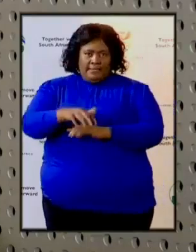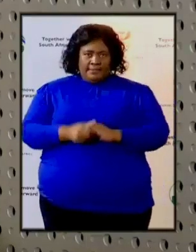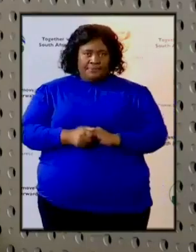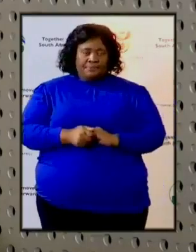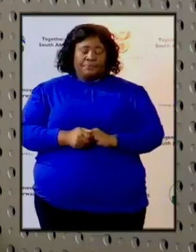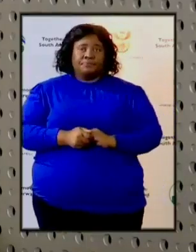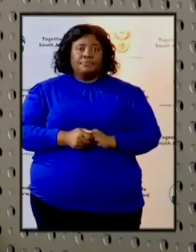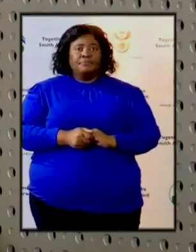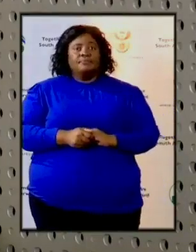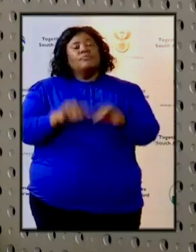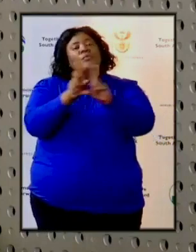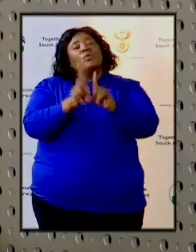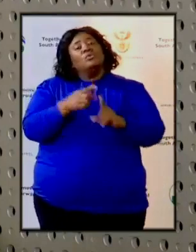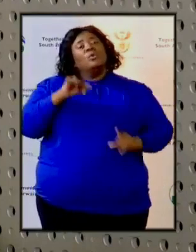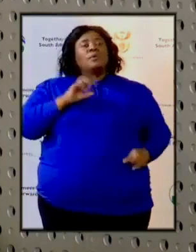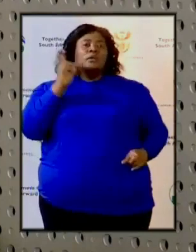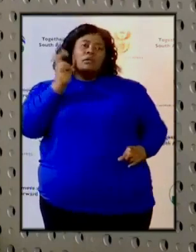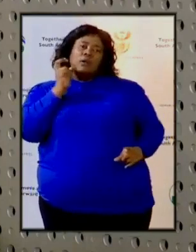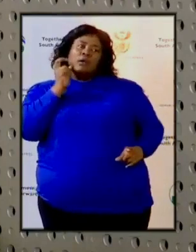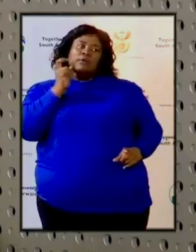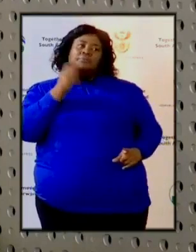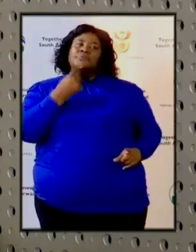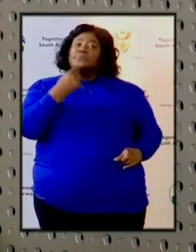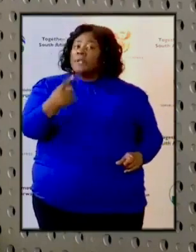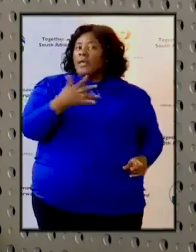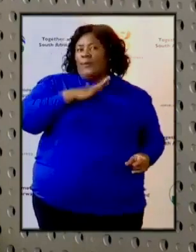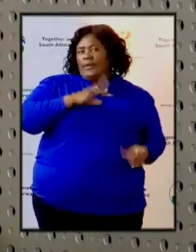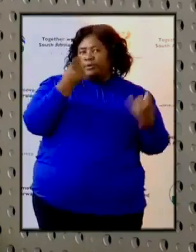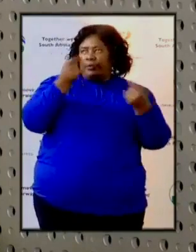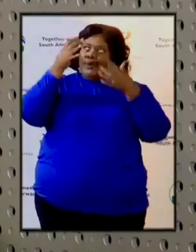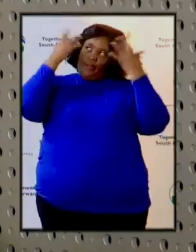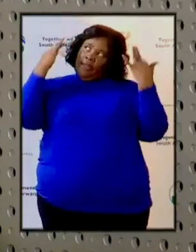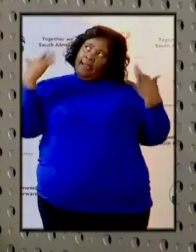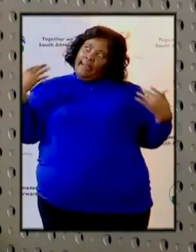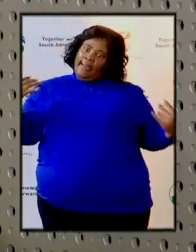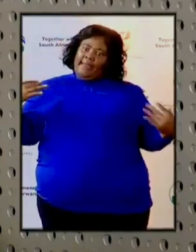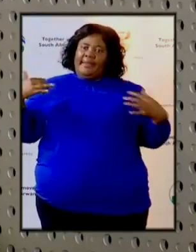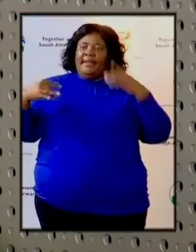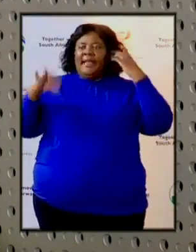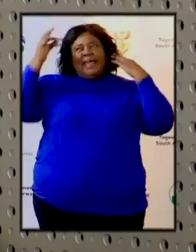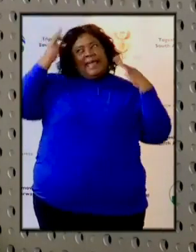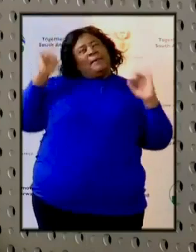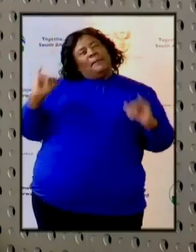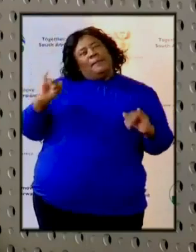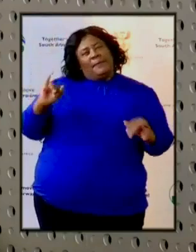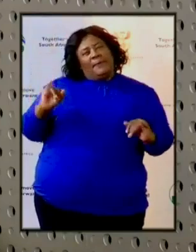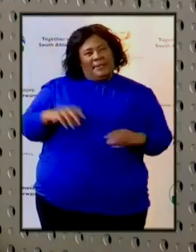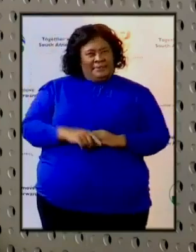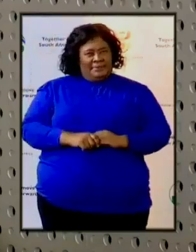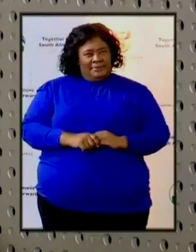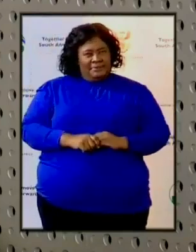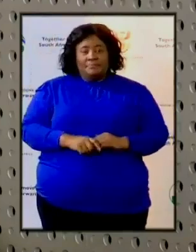sizwile ukuthi nithi nifuna ukwenza inwele, inwele azisekho right.